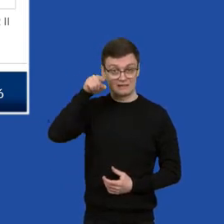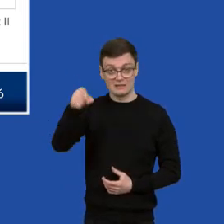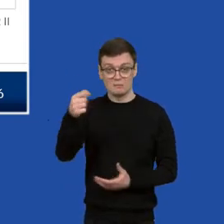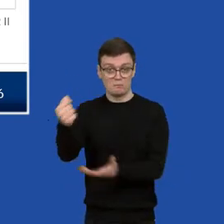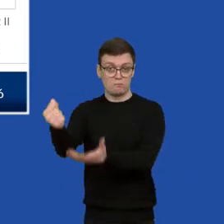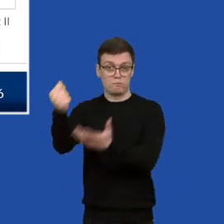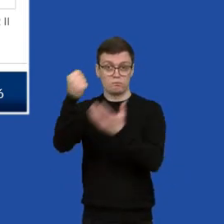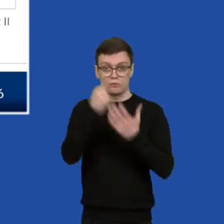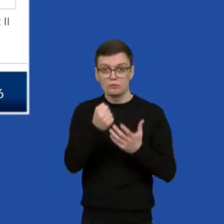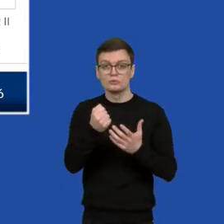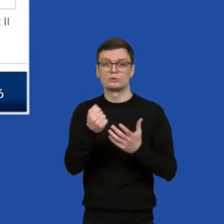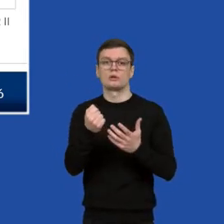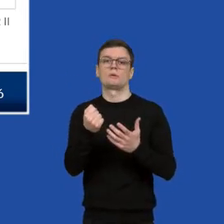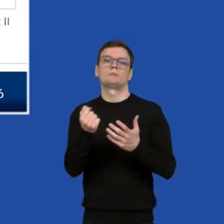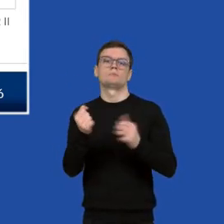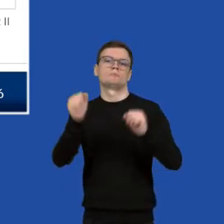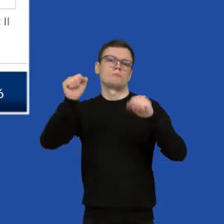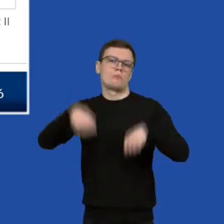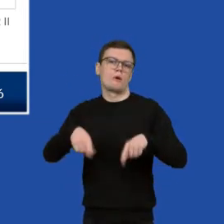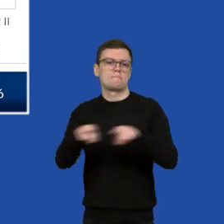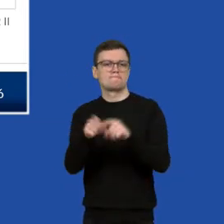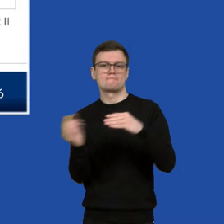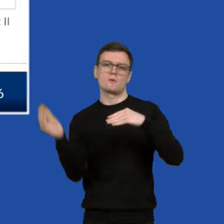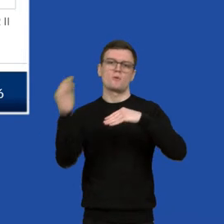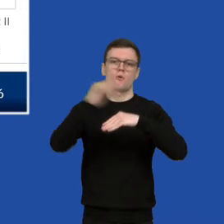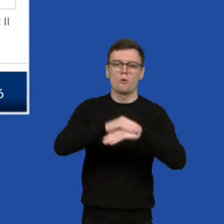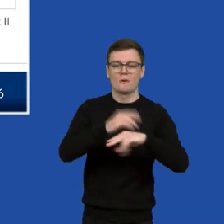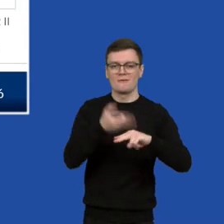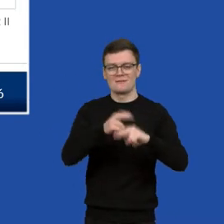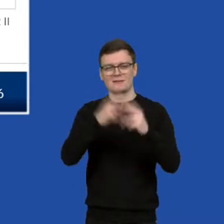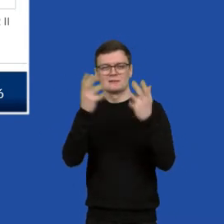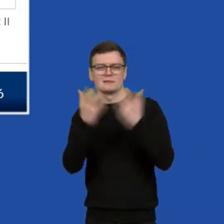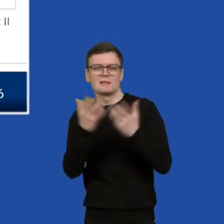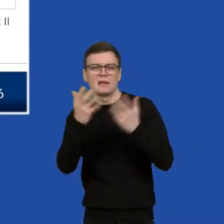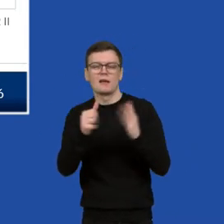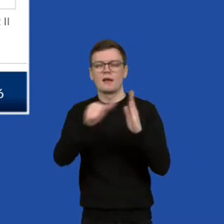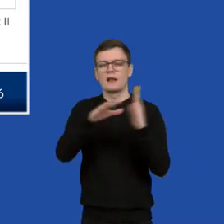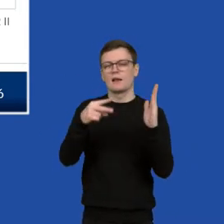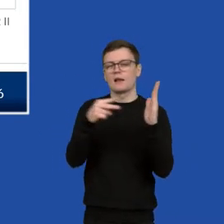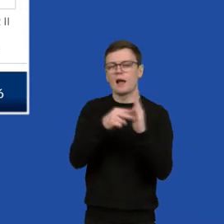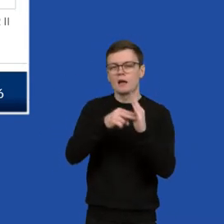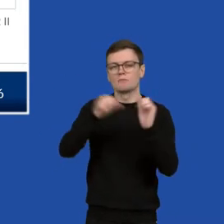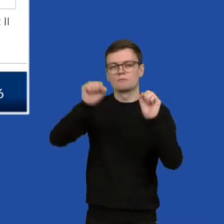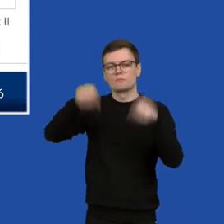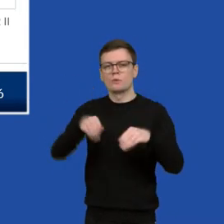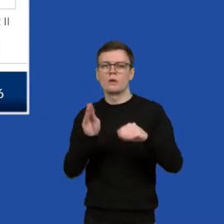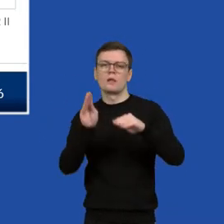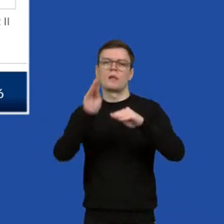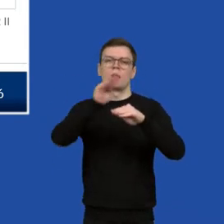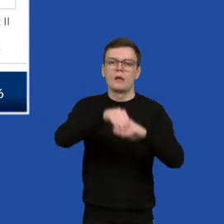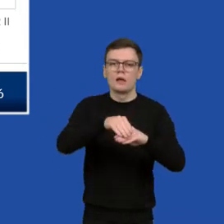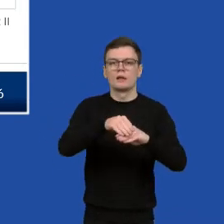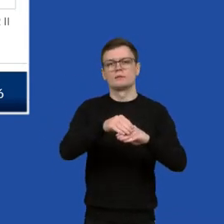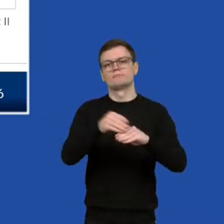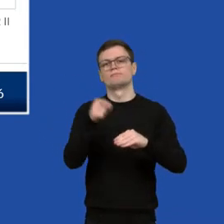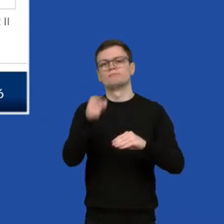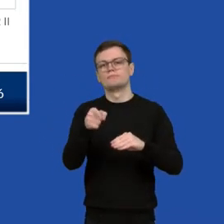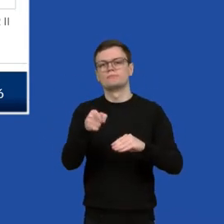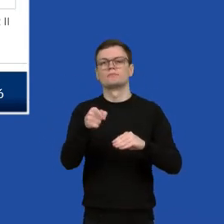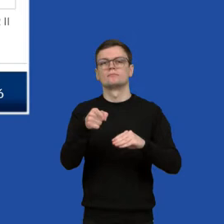tuomet prognozė yra, na, kad elektros kainos galėtų aukti nuo 16,4 cento